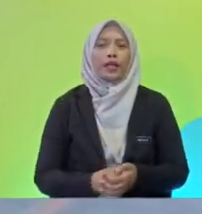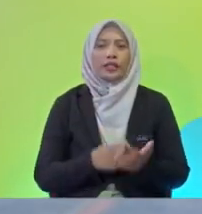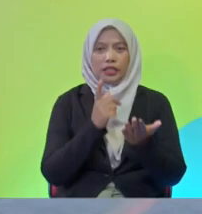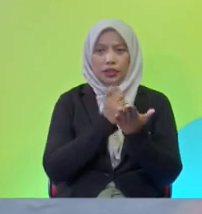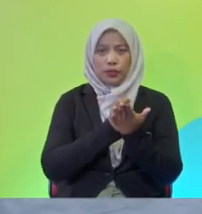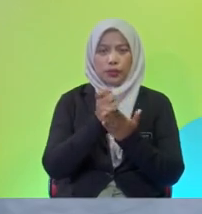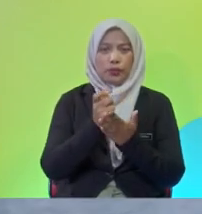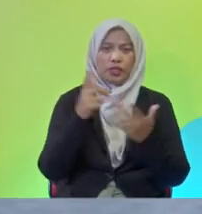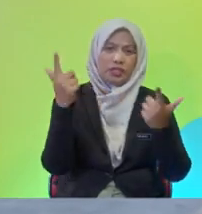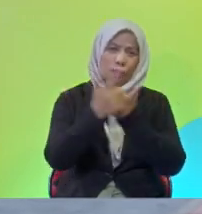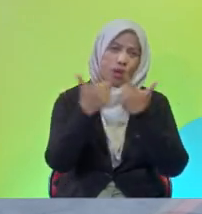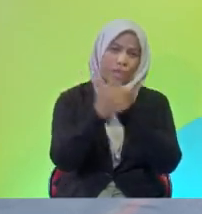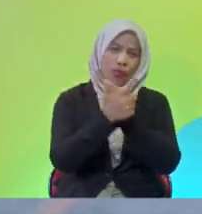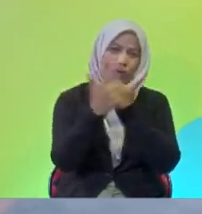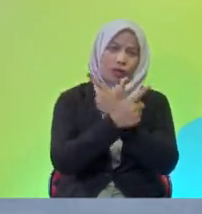Okey, terus menyerang.